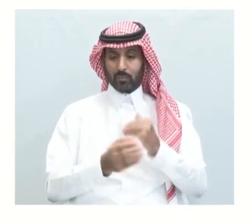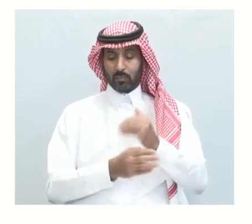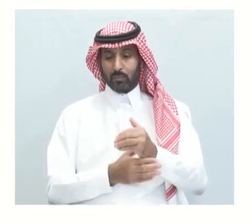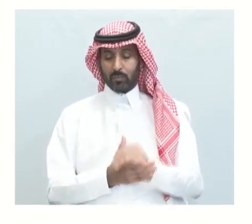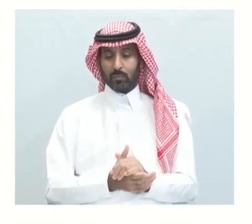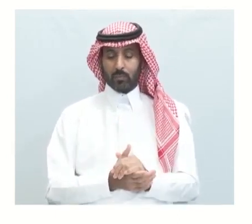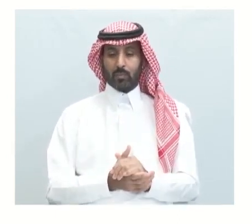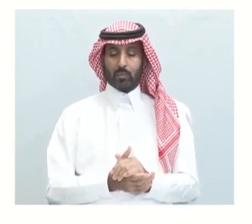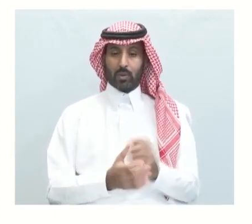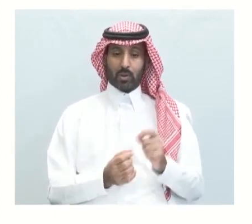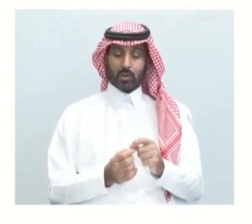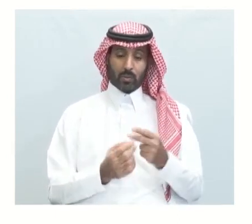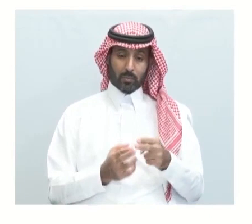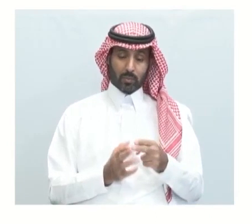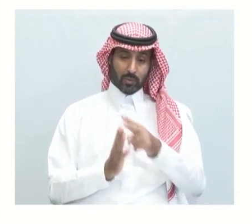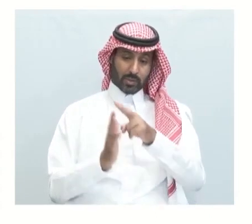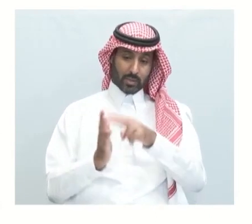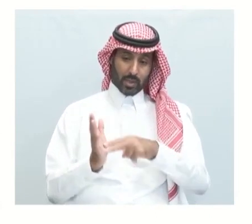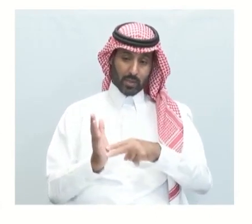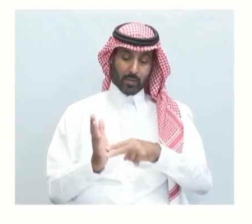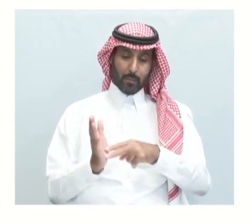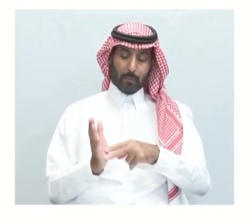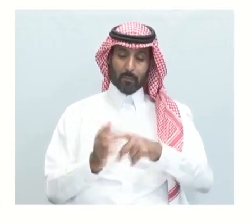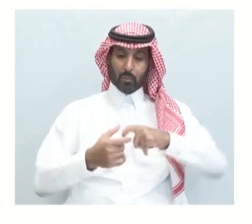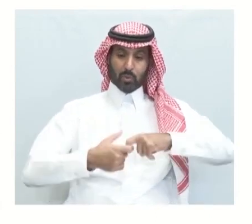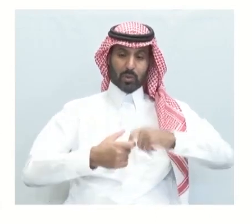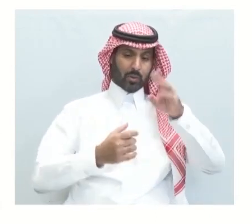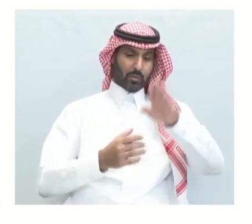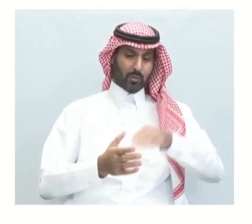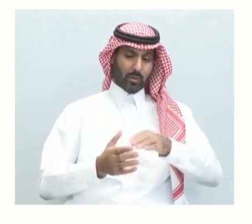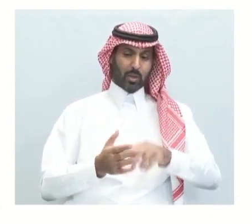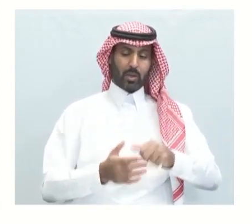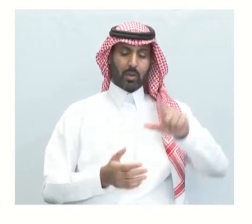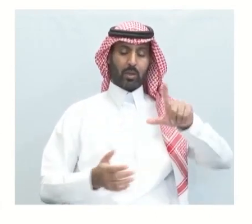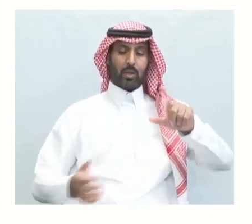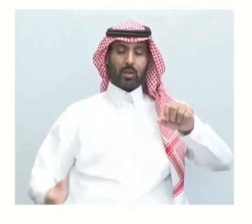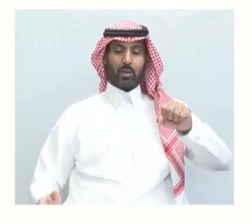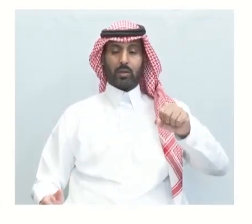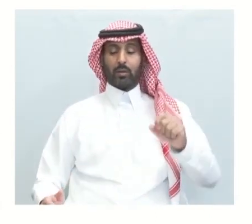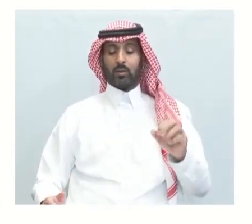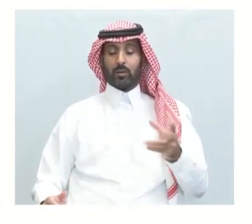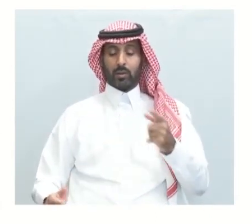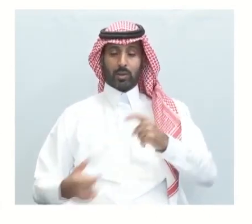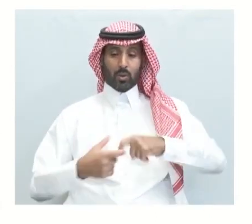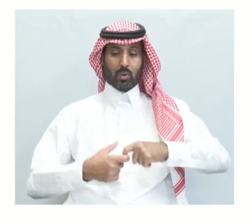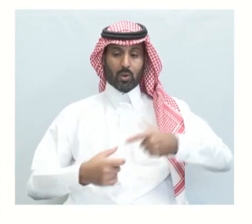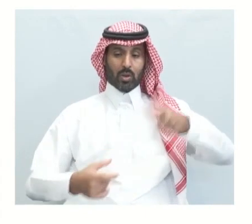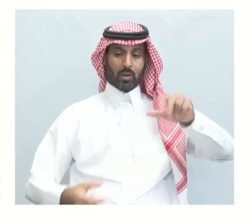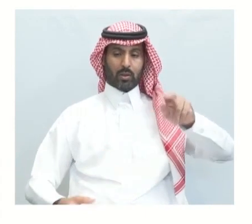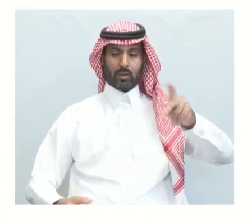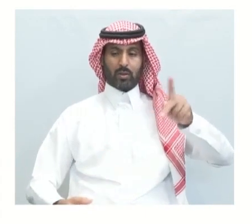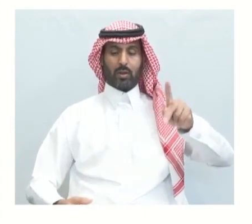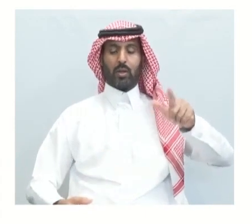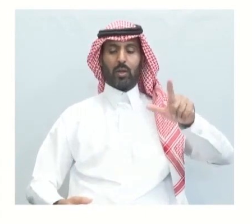بعمليه الانشاء هنا انشاء القائمه المترابطه اللي سميتها لدينا هنا